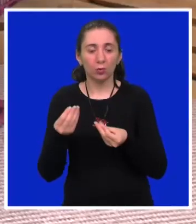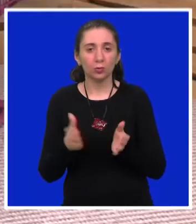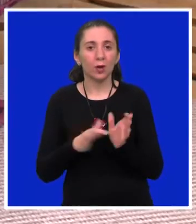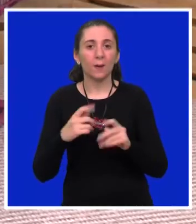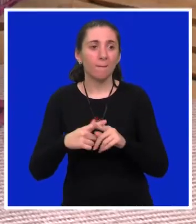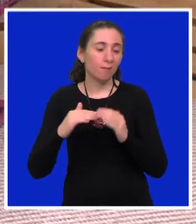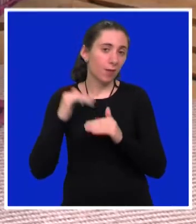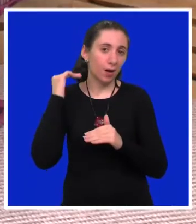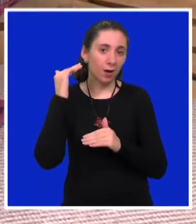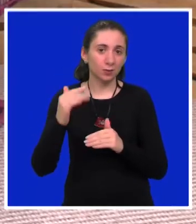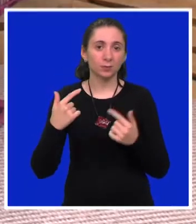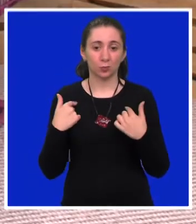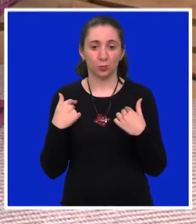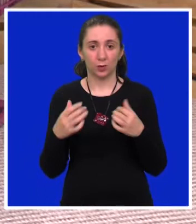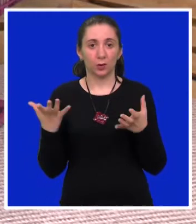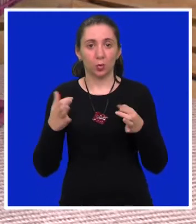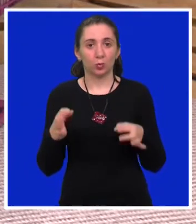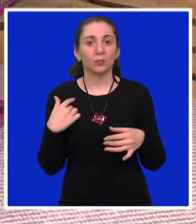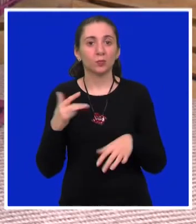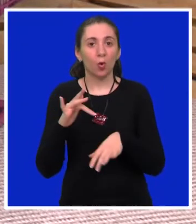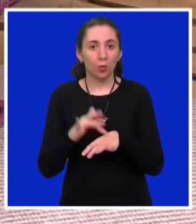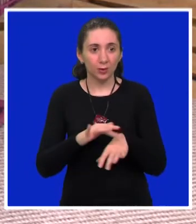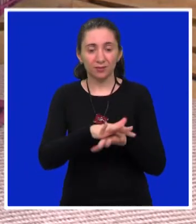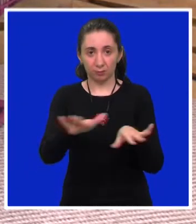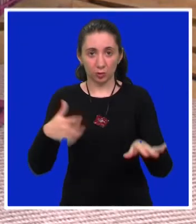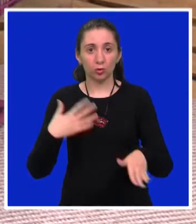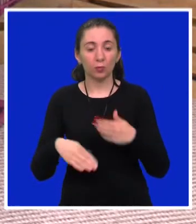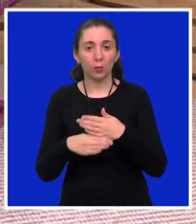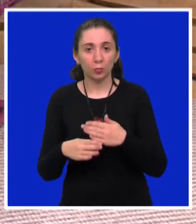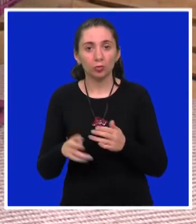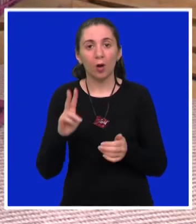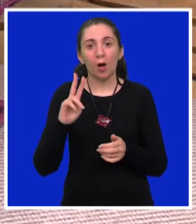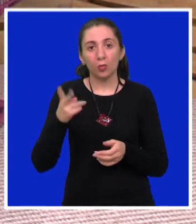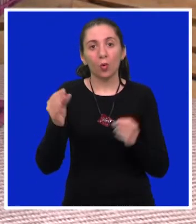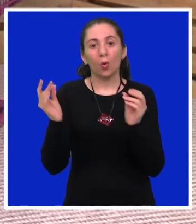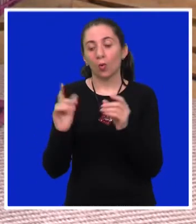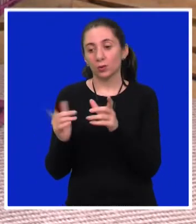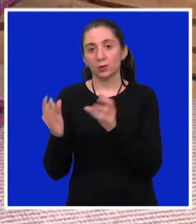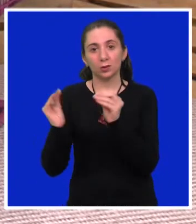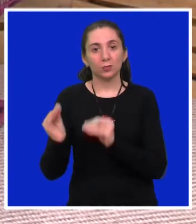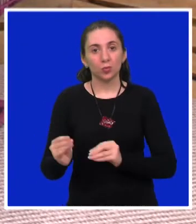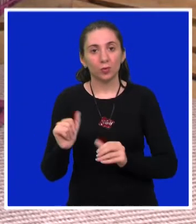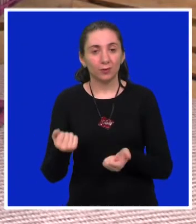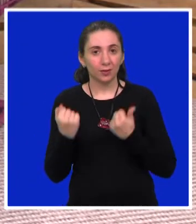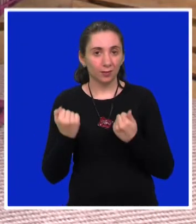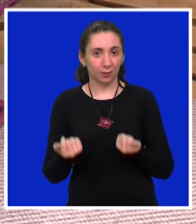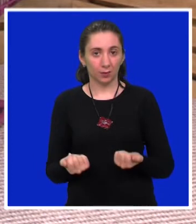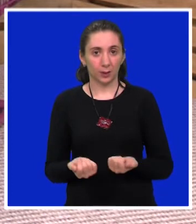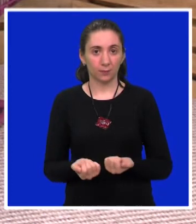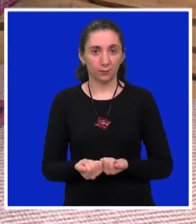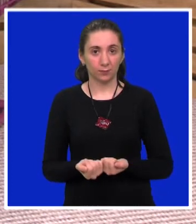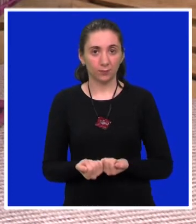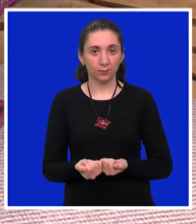Kažem, maksimalno smo se postavili socijalno, osjetljivo, s jedne strane, s druge strane, sustav sam po sebi je kompleksan